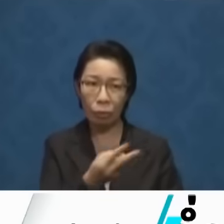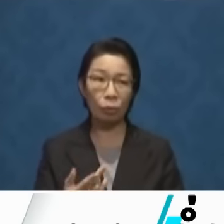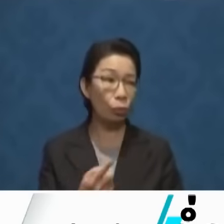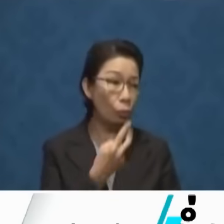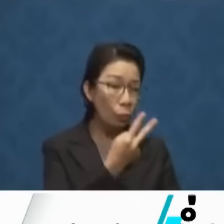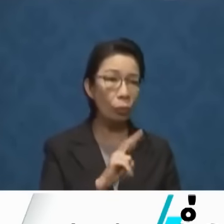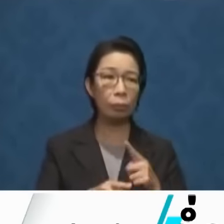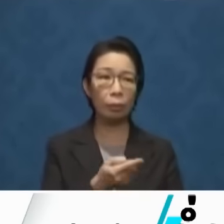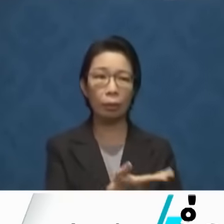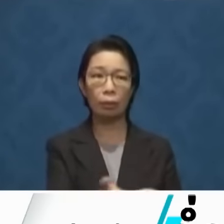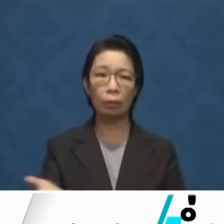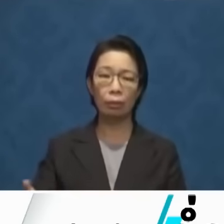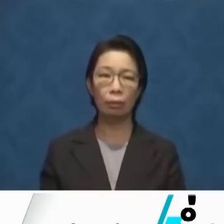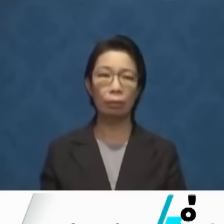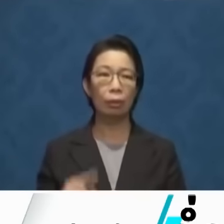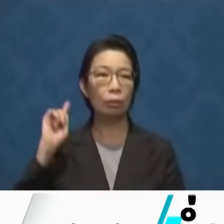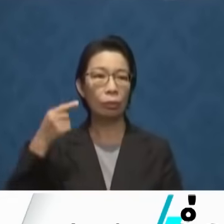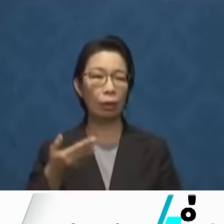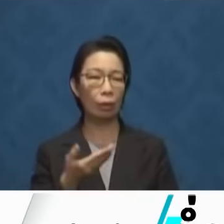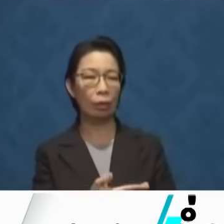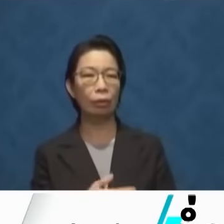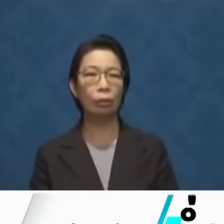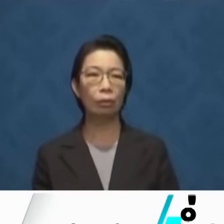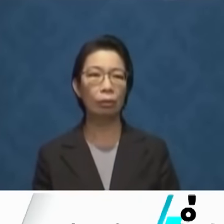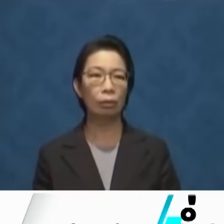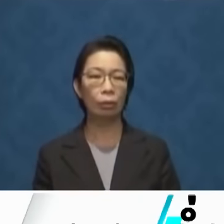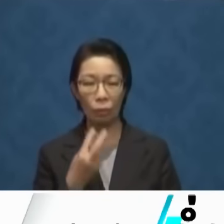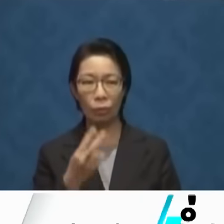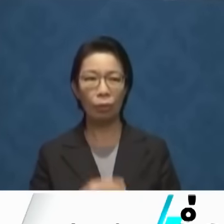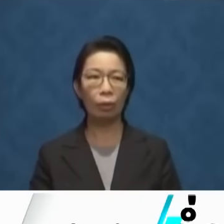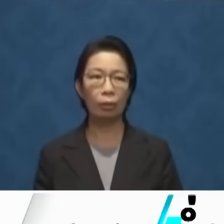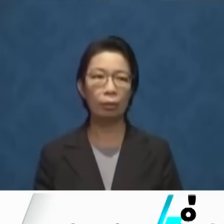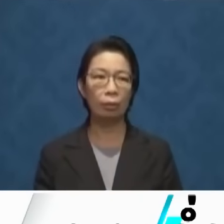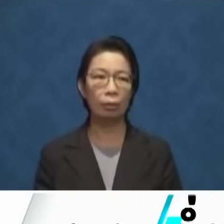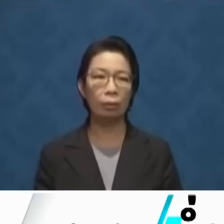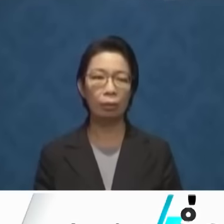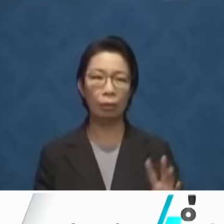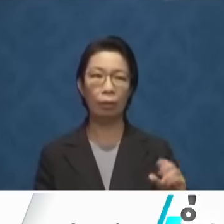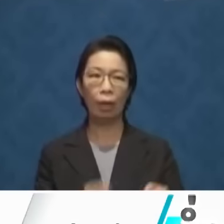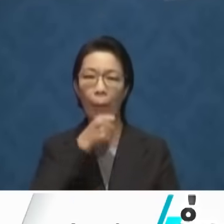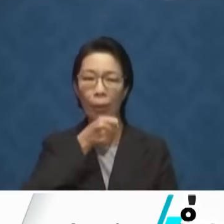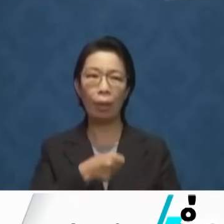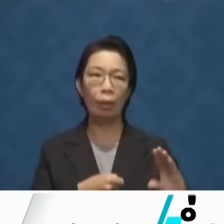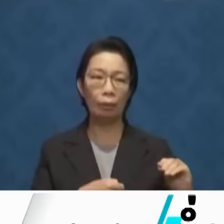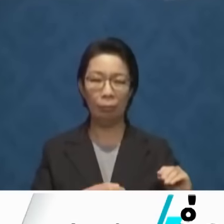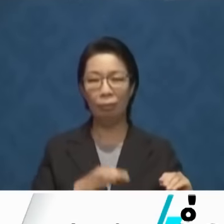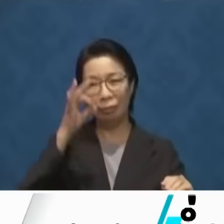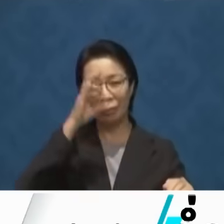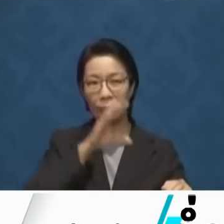อให้นับองค์ประชุมเพราะการให้ความสำคัญกับเกษตรกรมันก็ขึ้นอยู่กับจำนวนส.ส.ที่เข้าร่วมการประชุมรับฟังในย